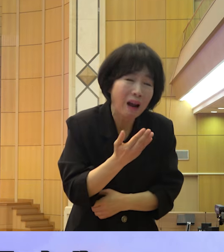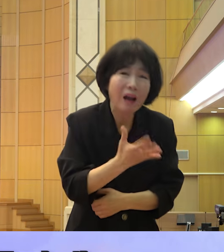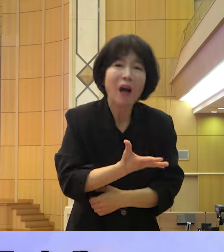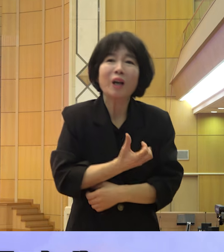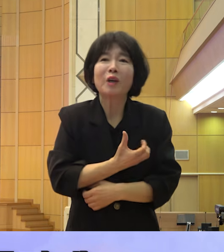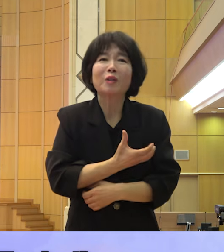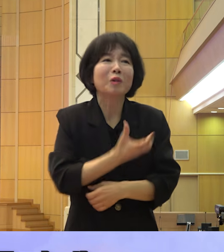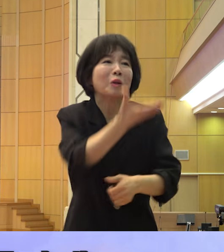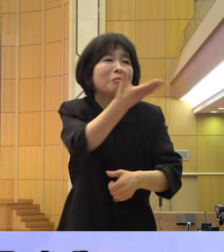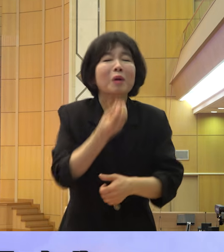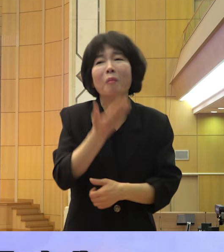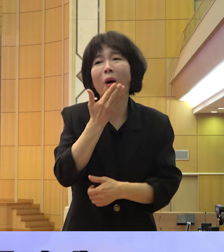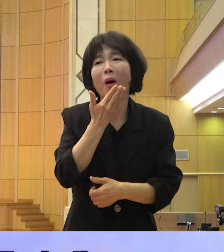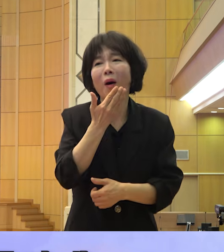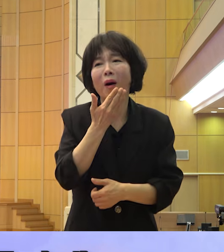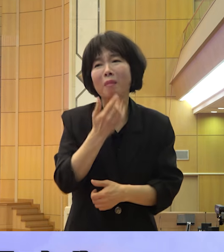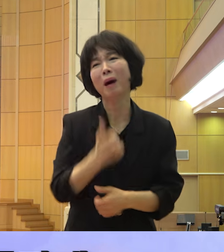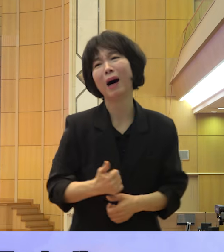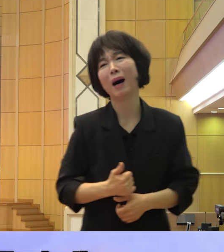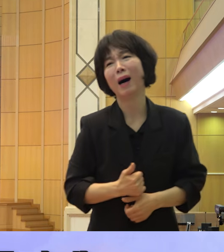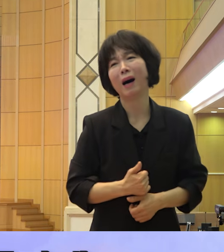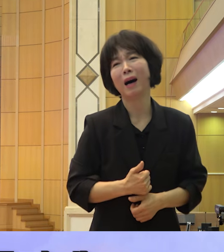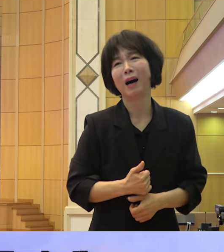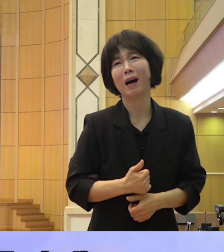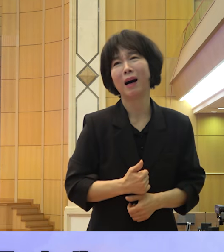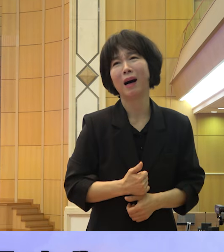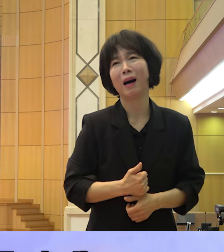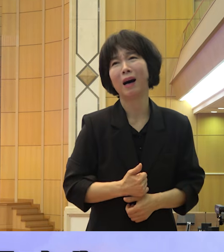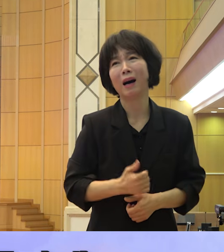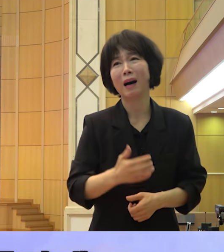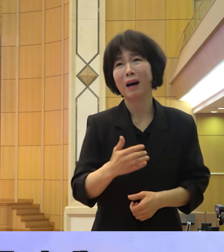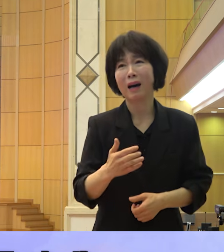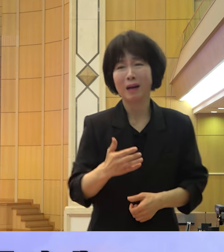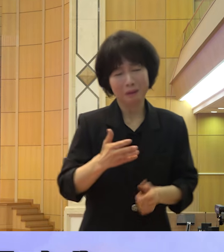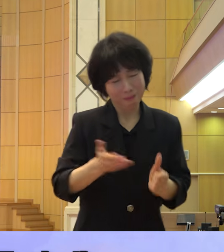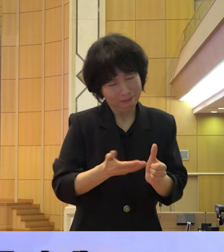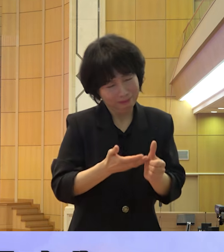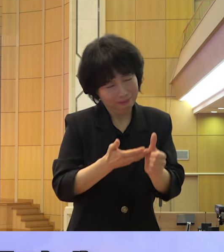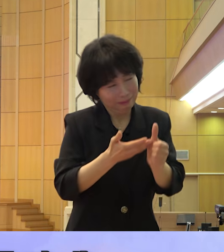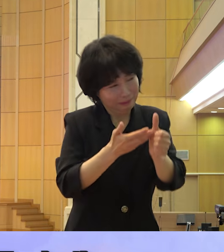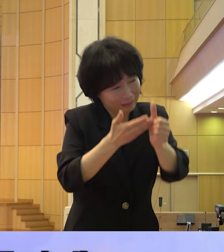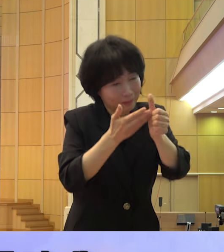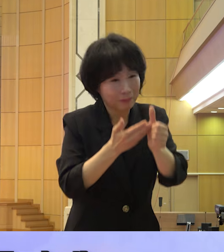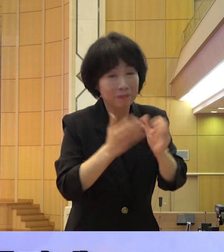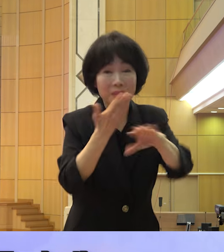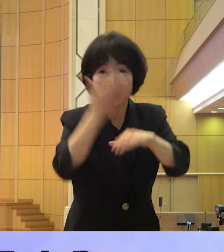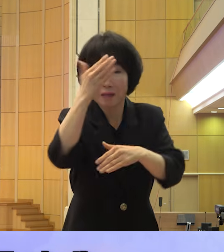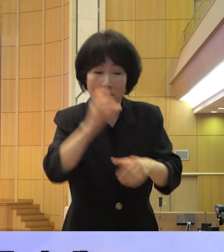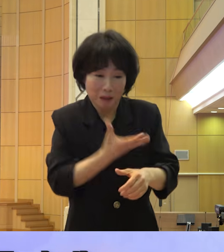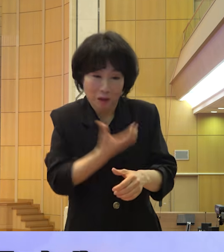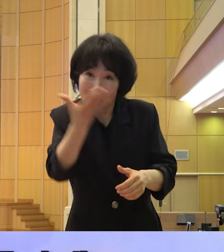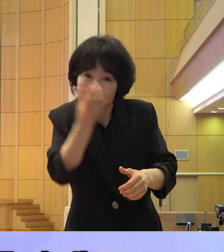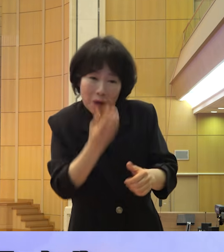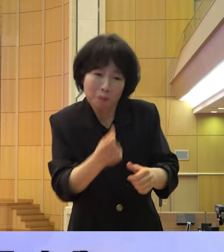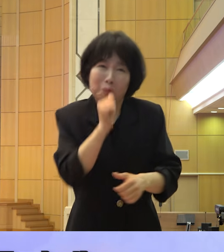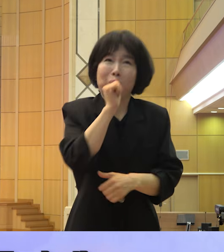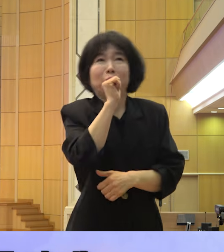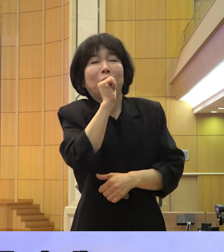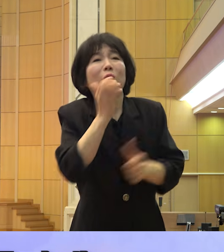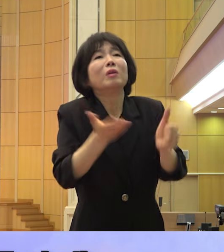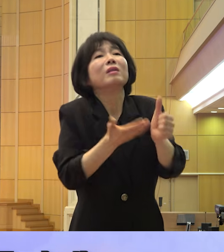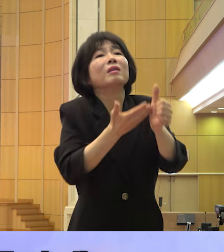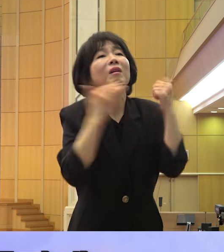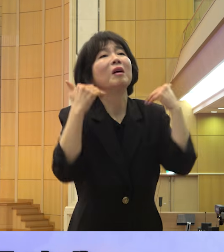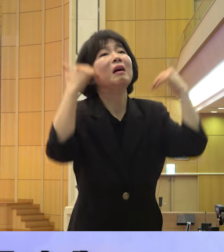남의 젖을 얻어 먹었잖아요. 그렇게 해서 저를 길렀다고 말하더라고요. 전 몰랐어요. 제가